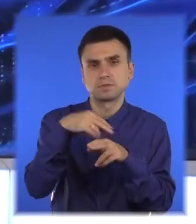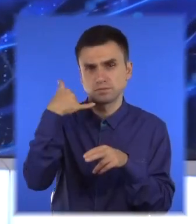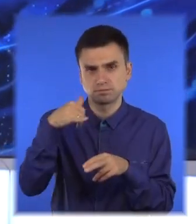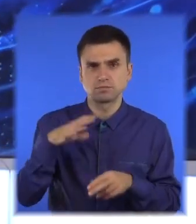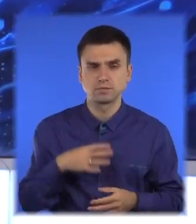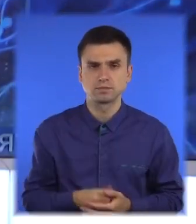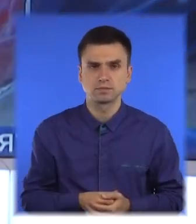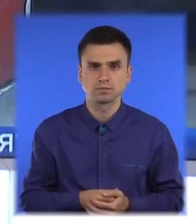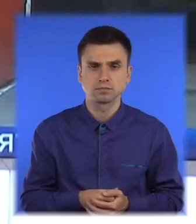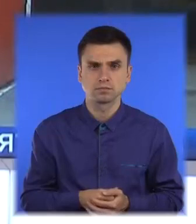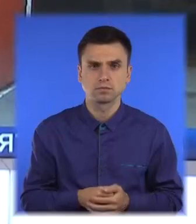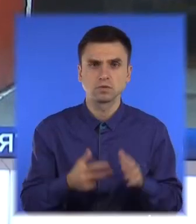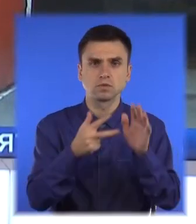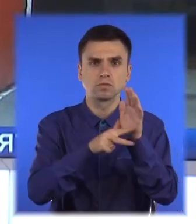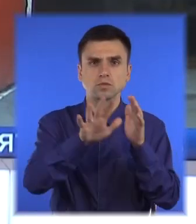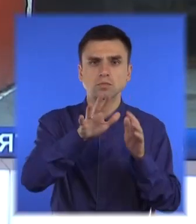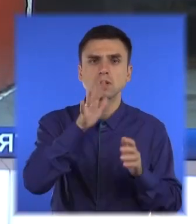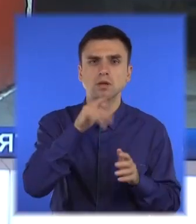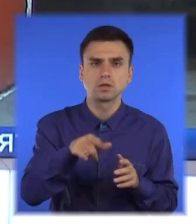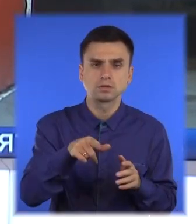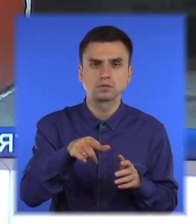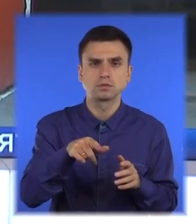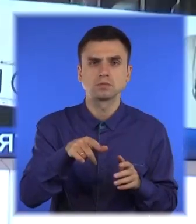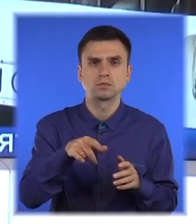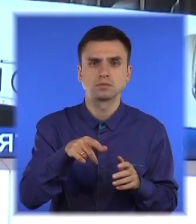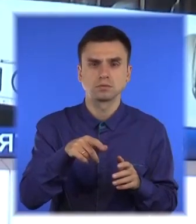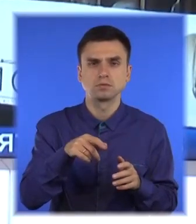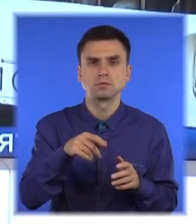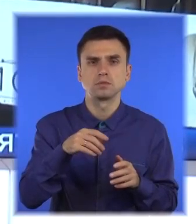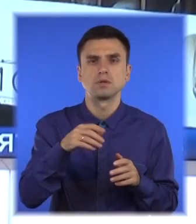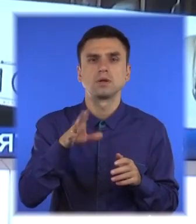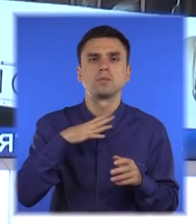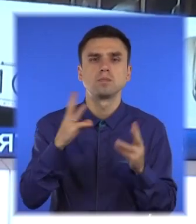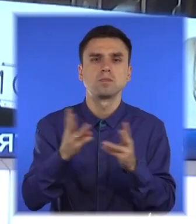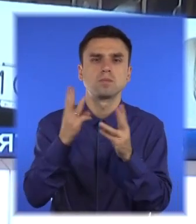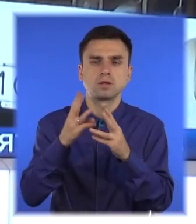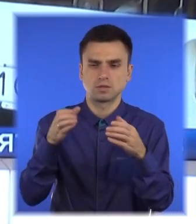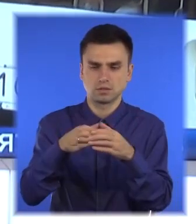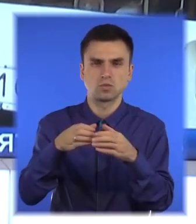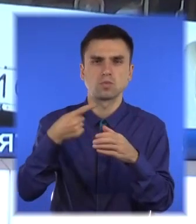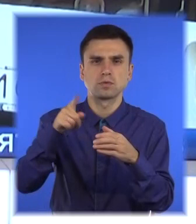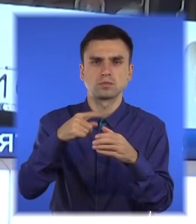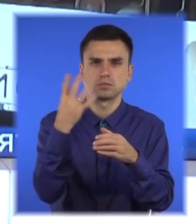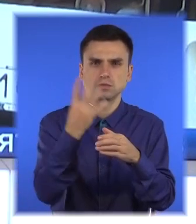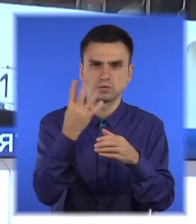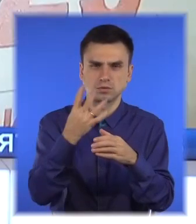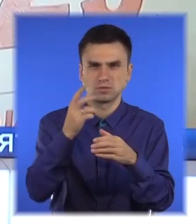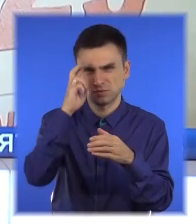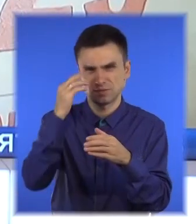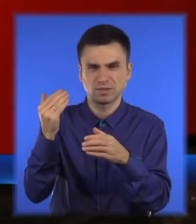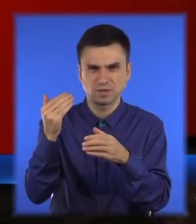85 років саме стільки днями виконується 4-му державному пожежно-рятувальному загону із захисту промислових